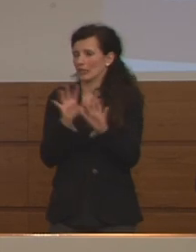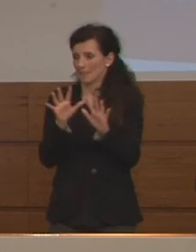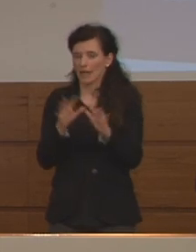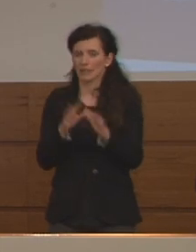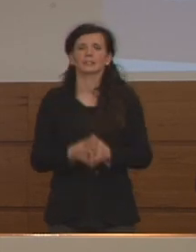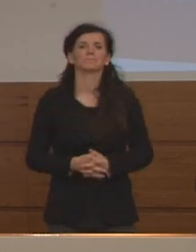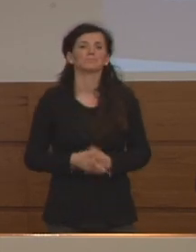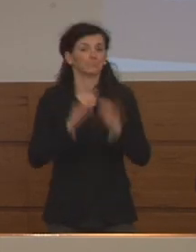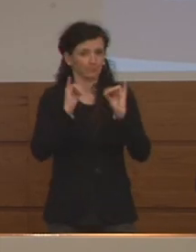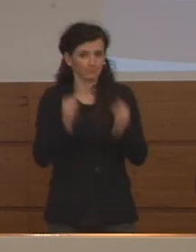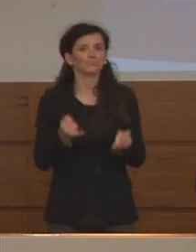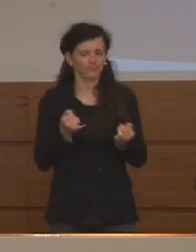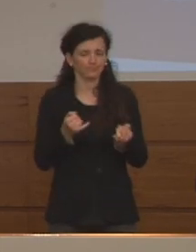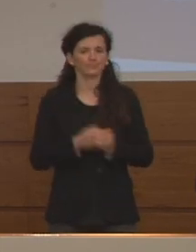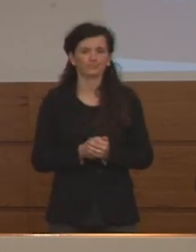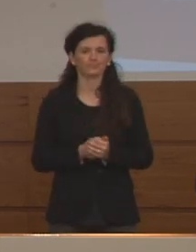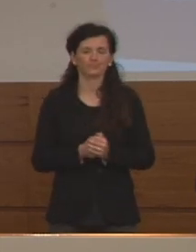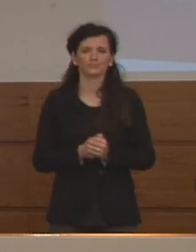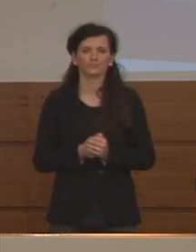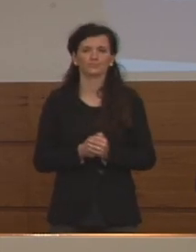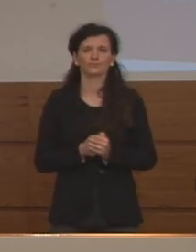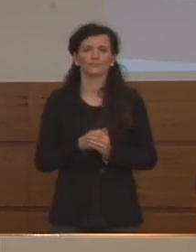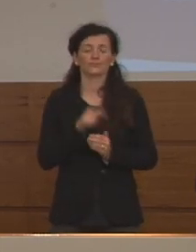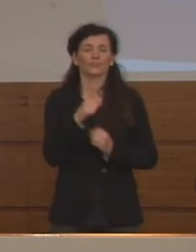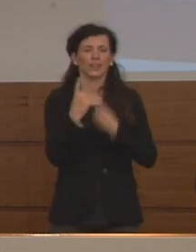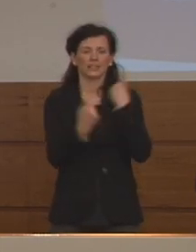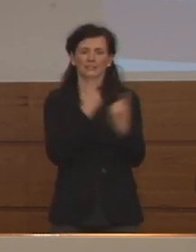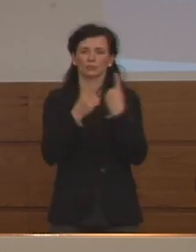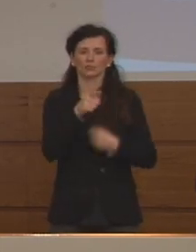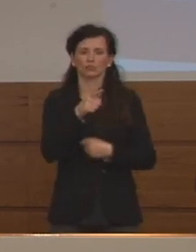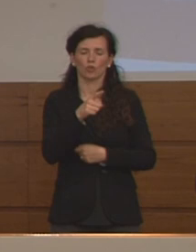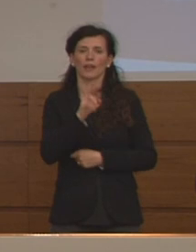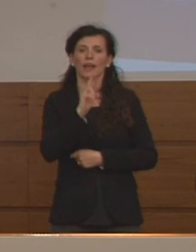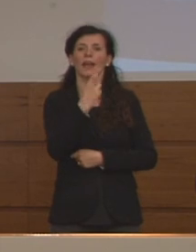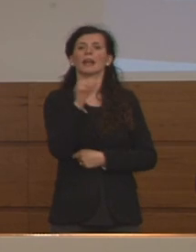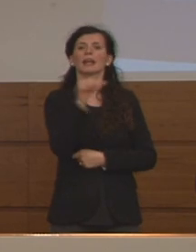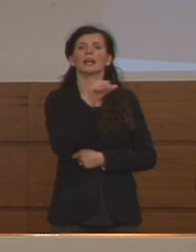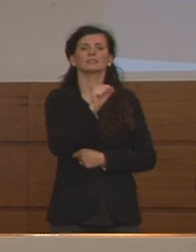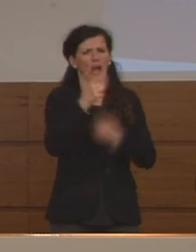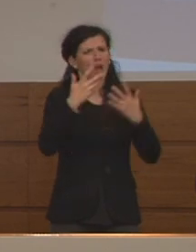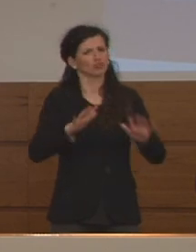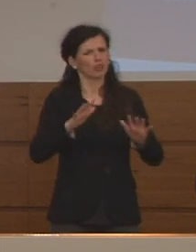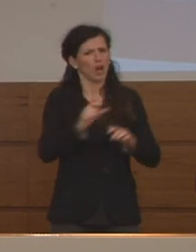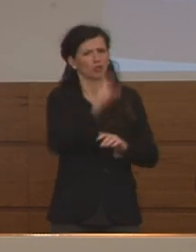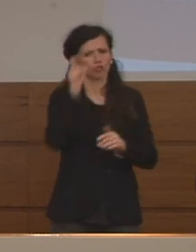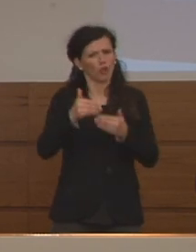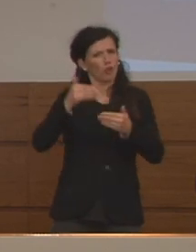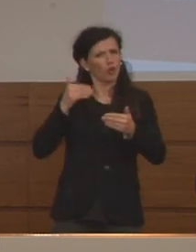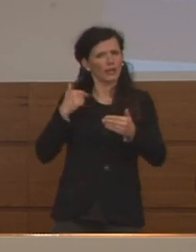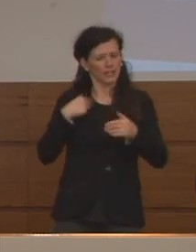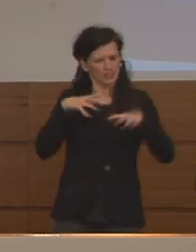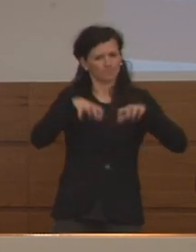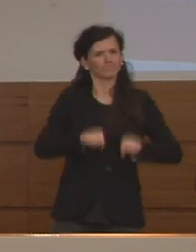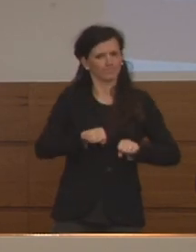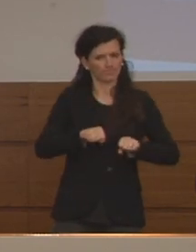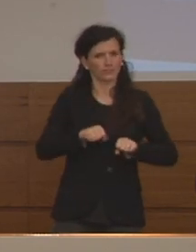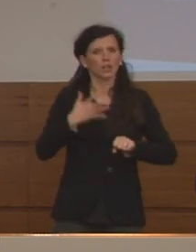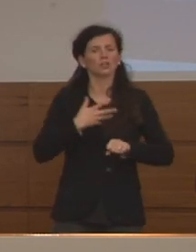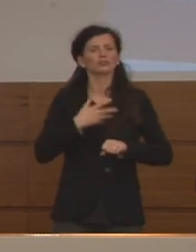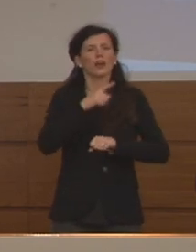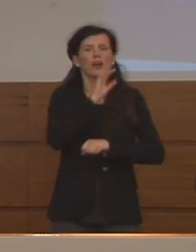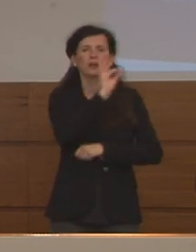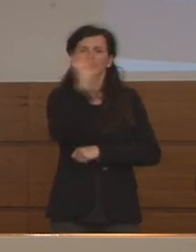allora intanto per quanto riguarda le rsa ci stiamo occupando già da diversi giorni le sanità regionali stanno